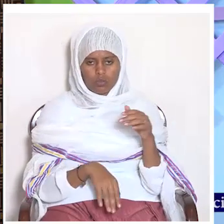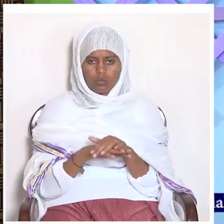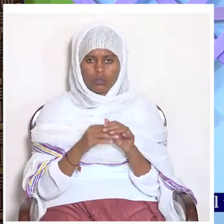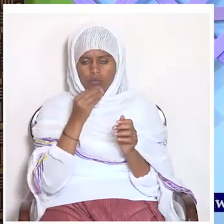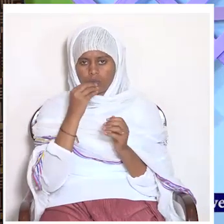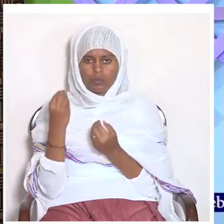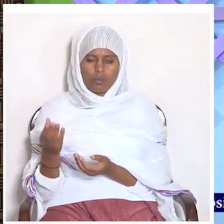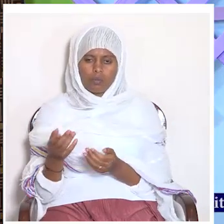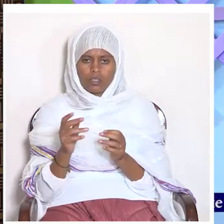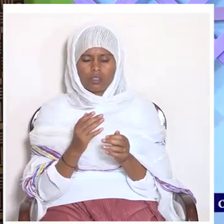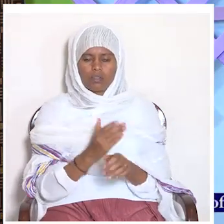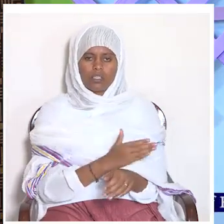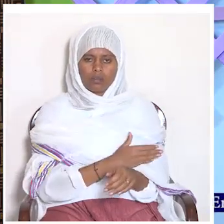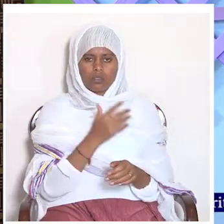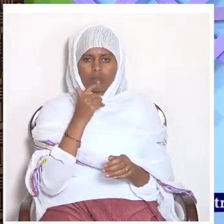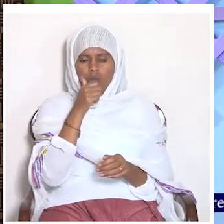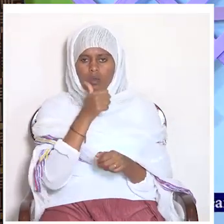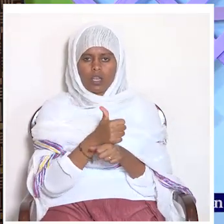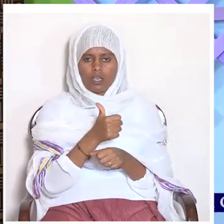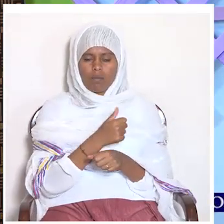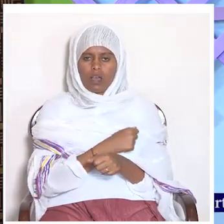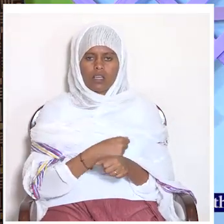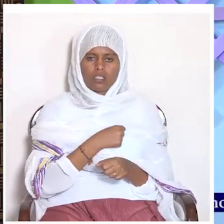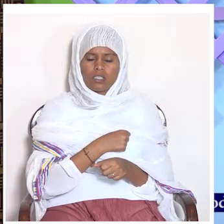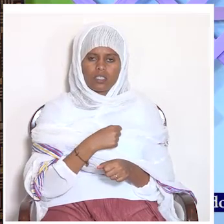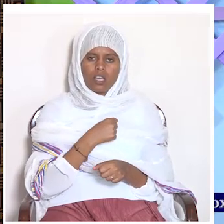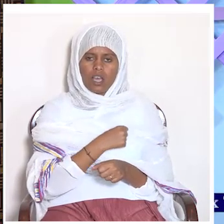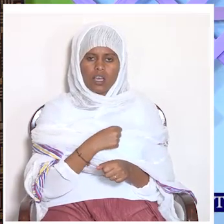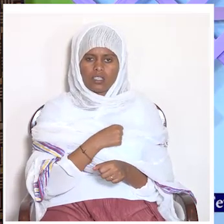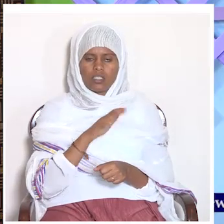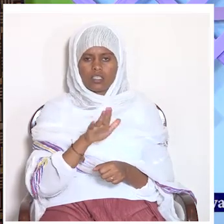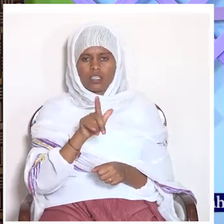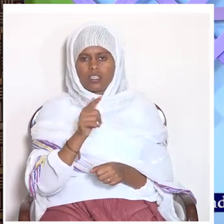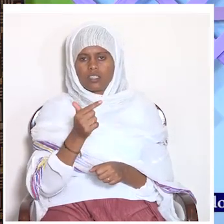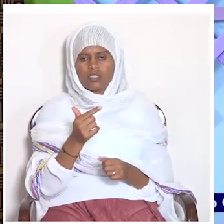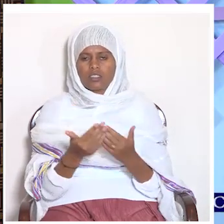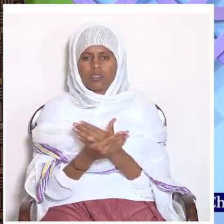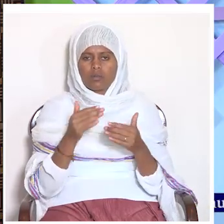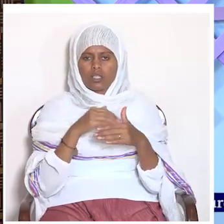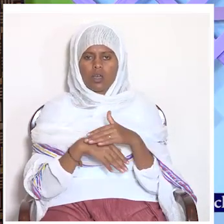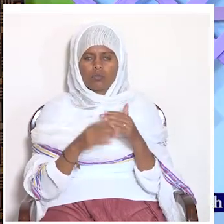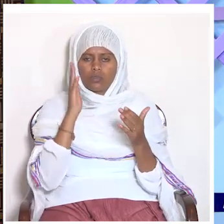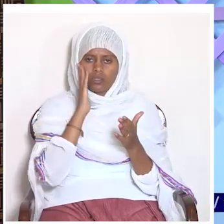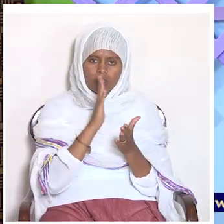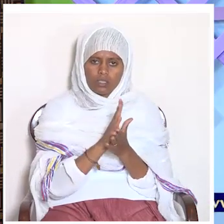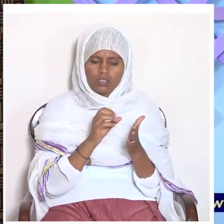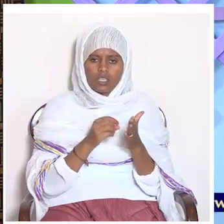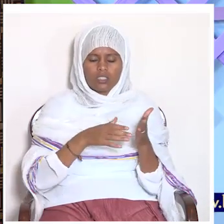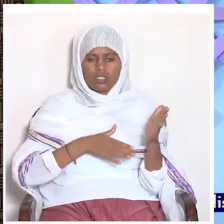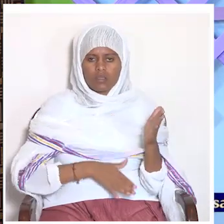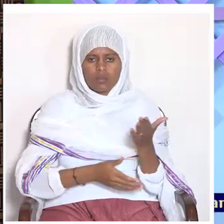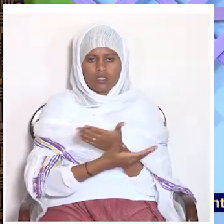تبعتي مولؤلو انتخونا قين كم تقدمنا زولنا يوم نبونا قدام حزن حزن نقنة زي مؤتاو مسلك جعير زي مراق